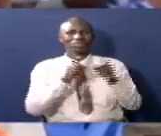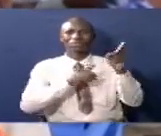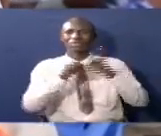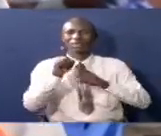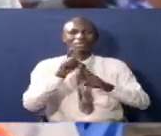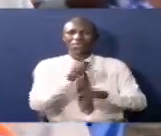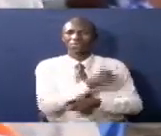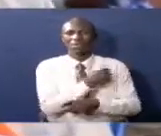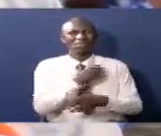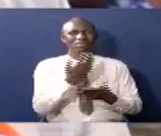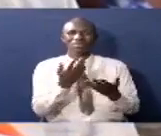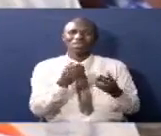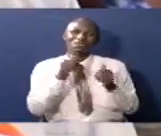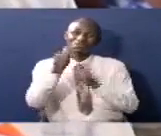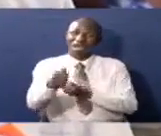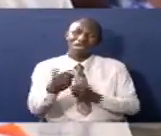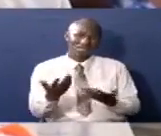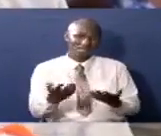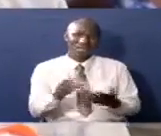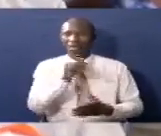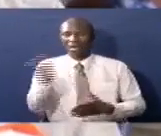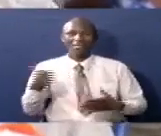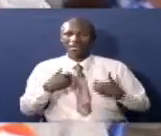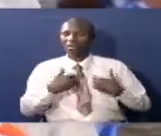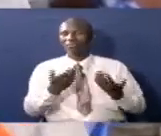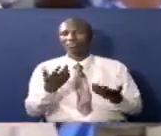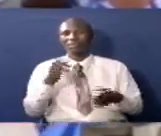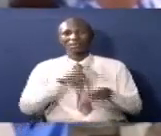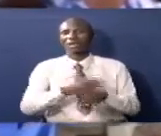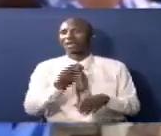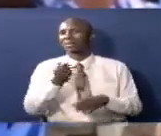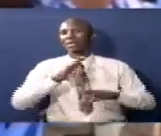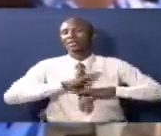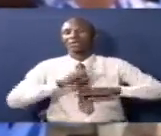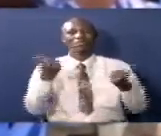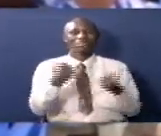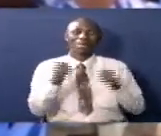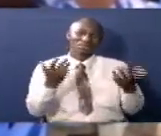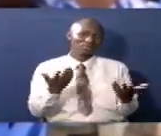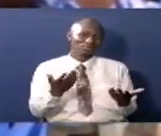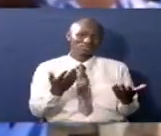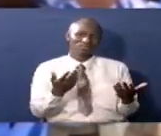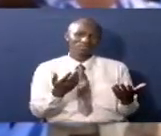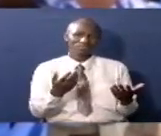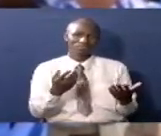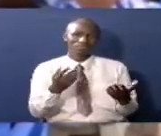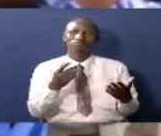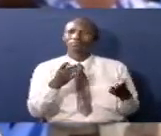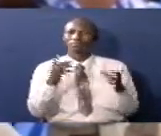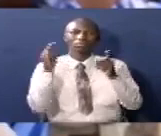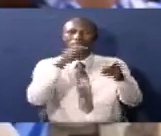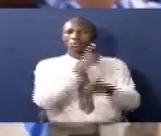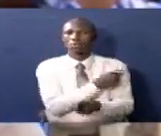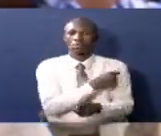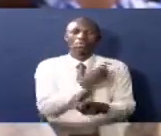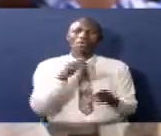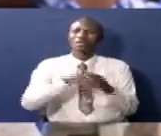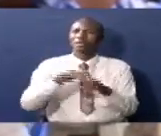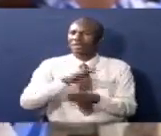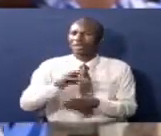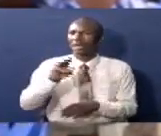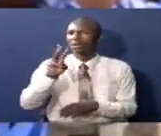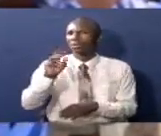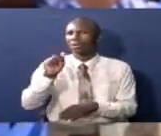itu mewa kwe kuwasa angi wethi ya maina mbesa siyani tie mapika sipitali zitu imwari wa munu